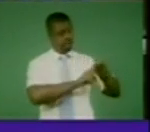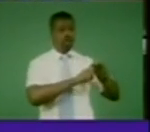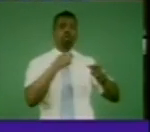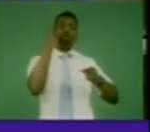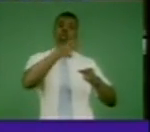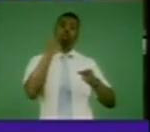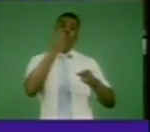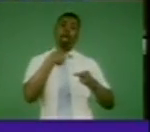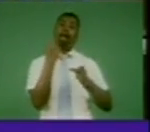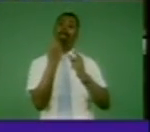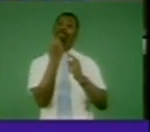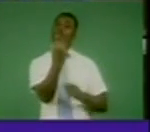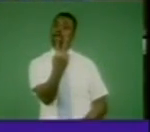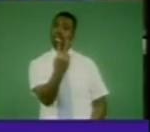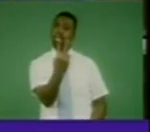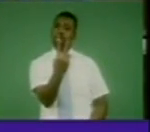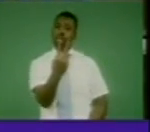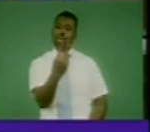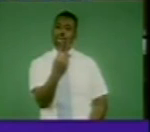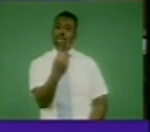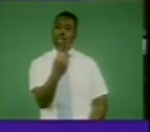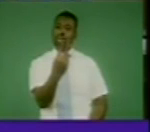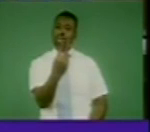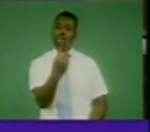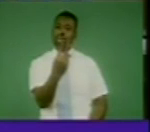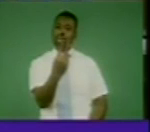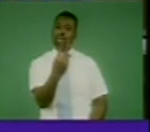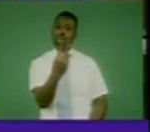yenye ibara 11 hadi